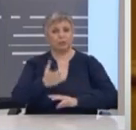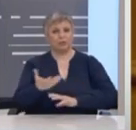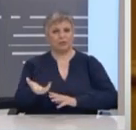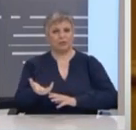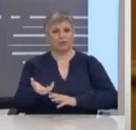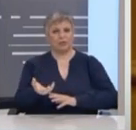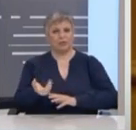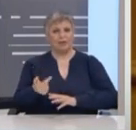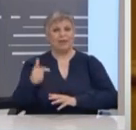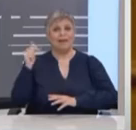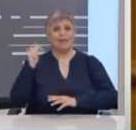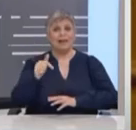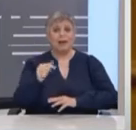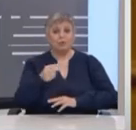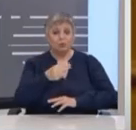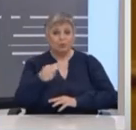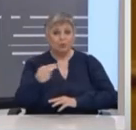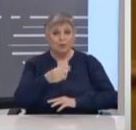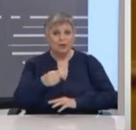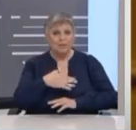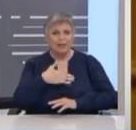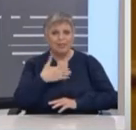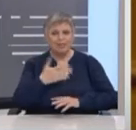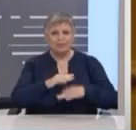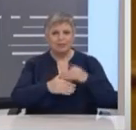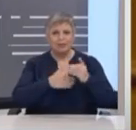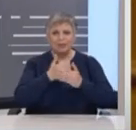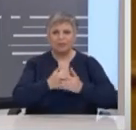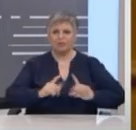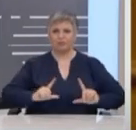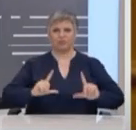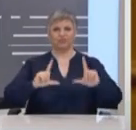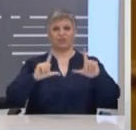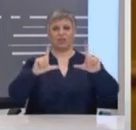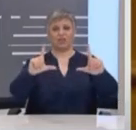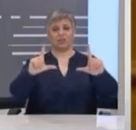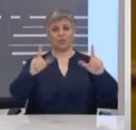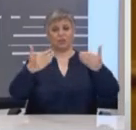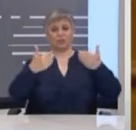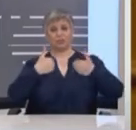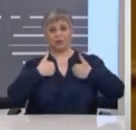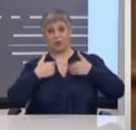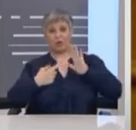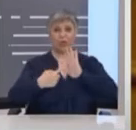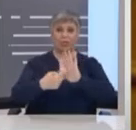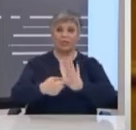δεν είναι το πεδίο για εντυπώσεις ή για μικροπολιτικά, μικροκομματικά ωφέλη.